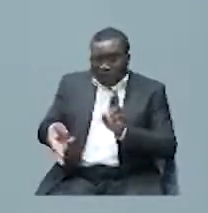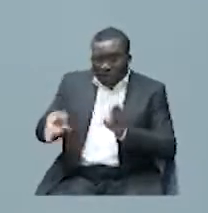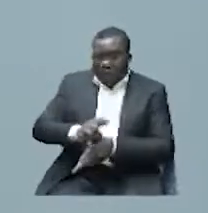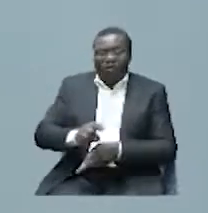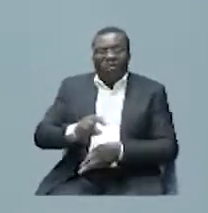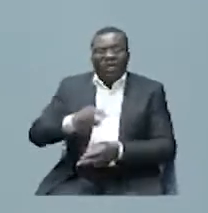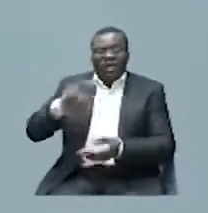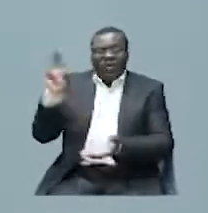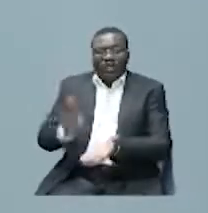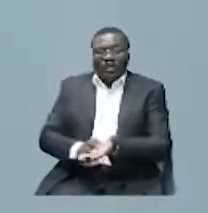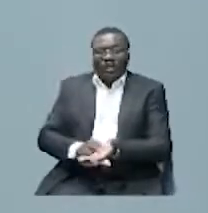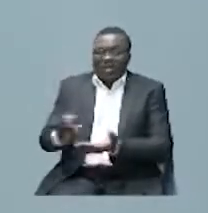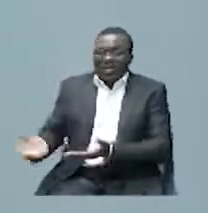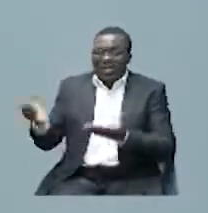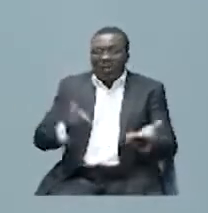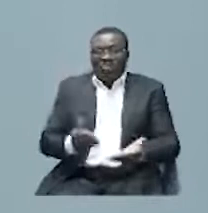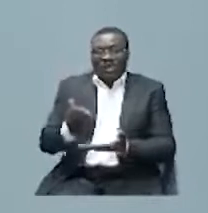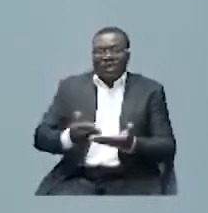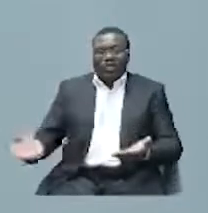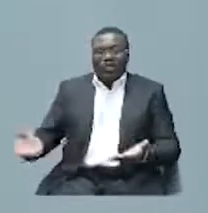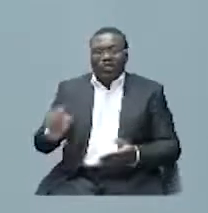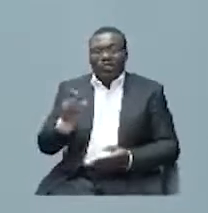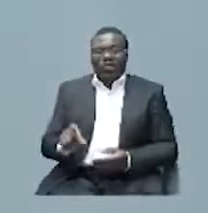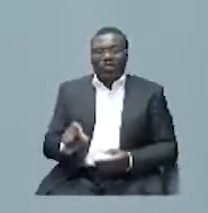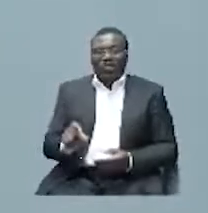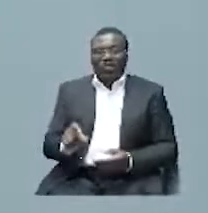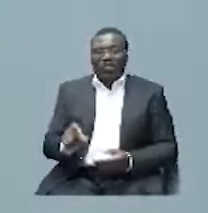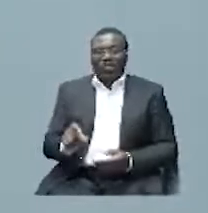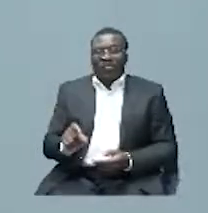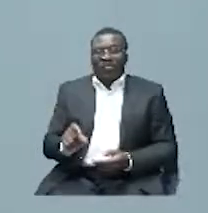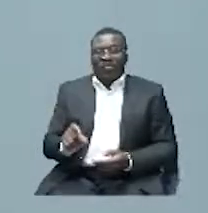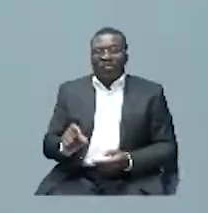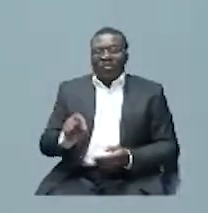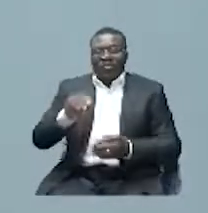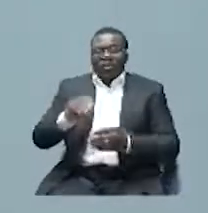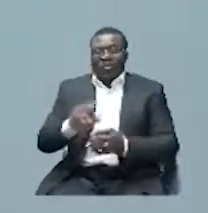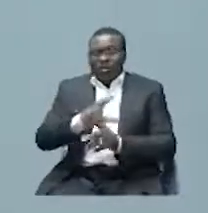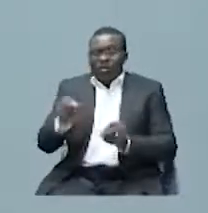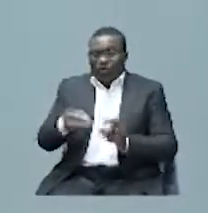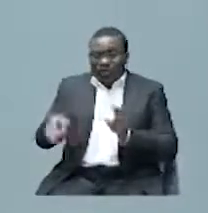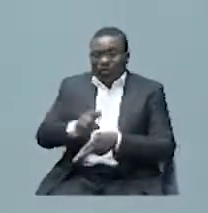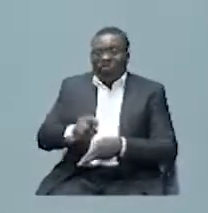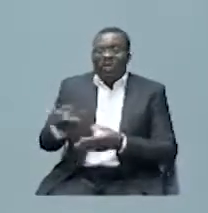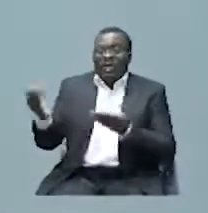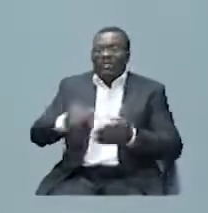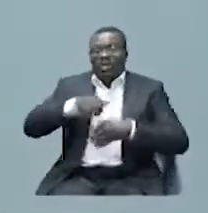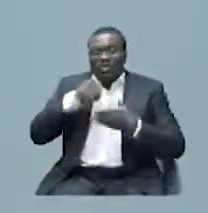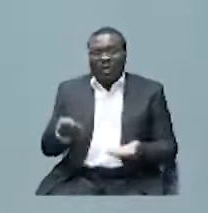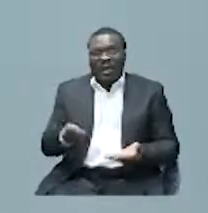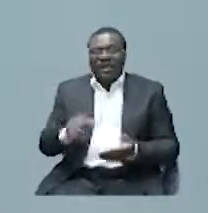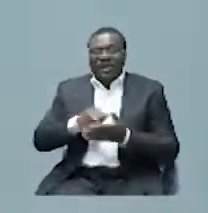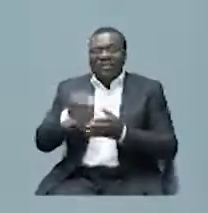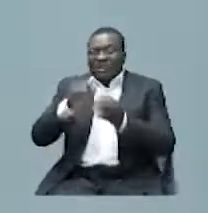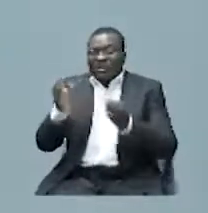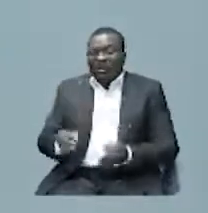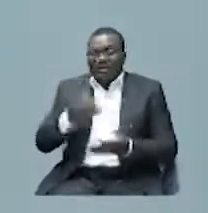mandat apporte quelque chose que le non-renouvellement n'apporte pas. Si c'est un facteur